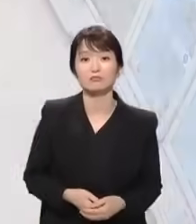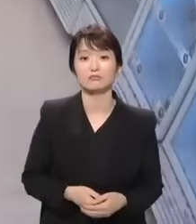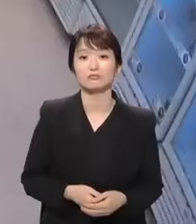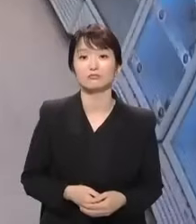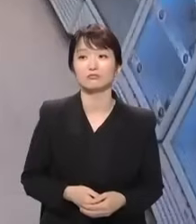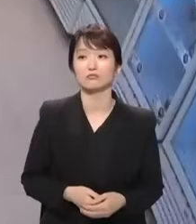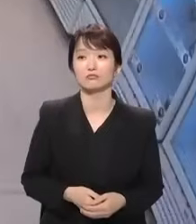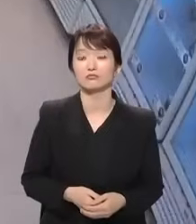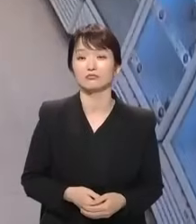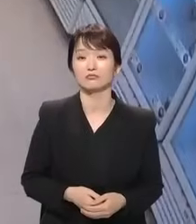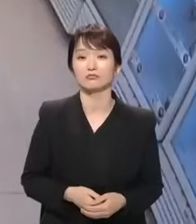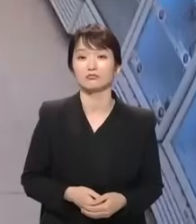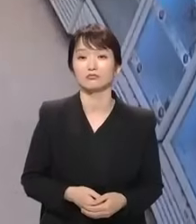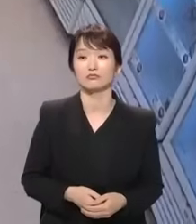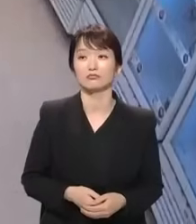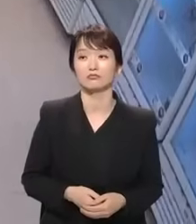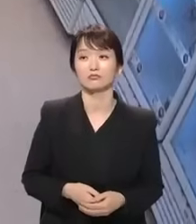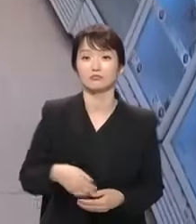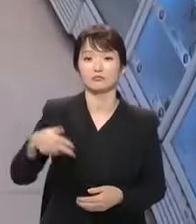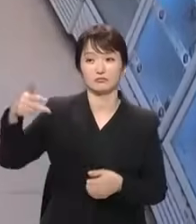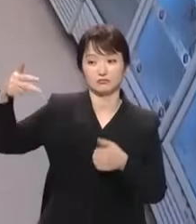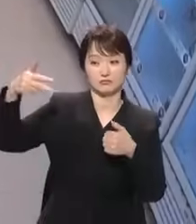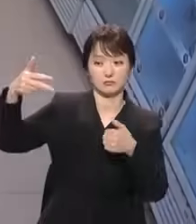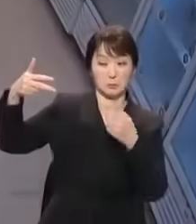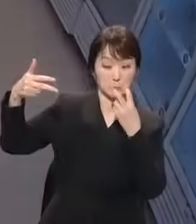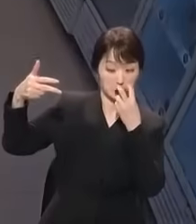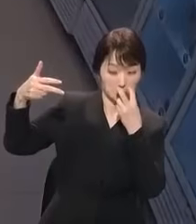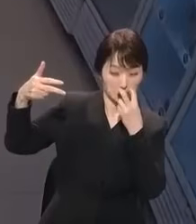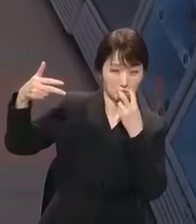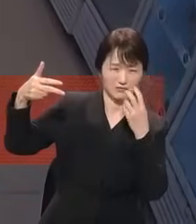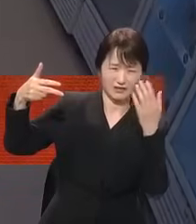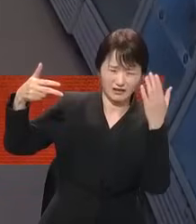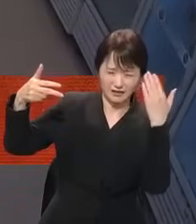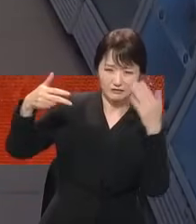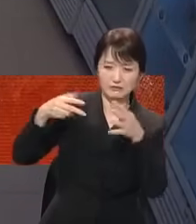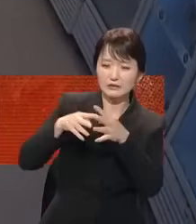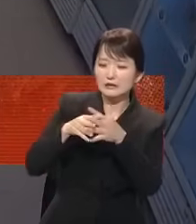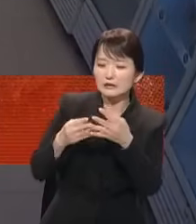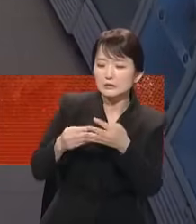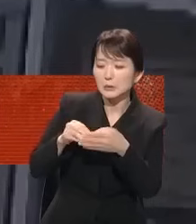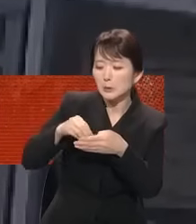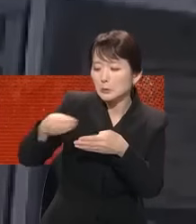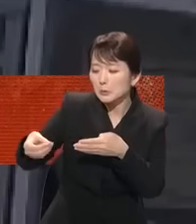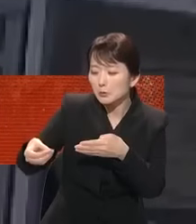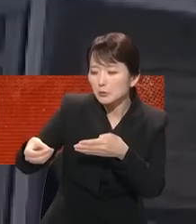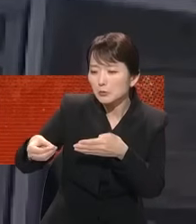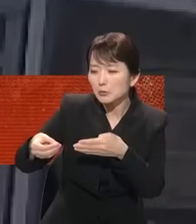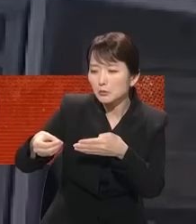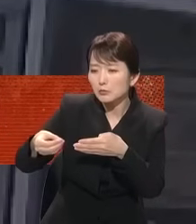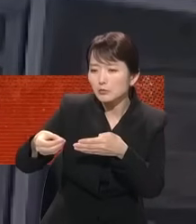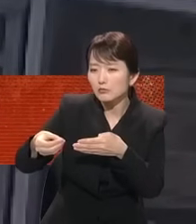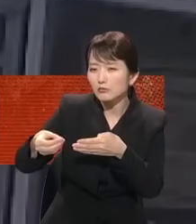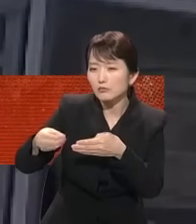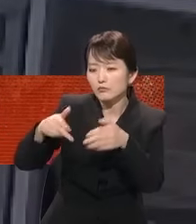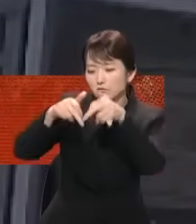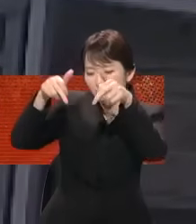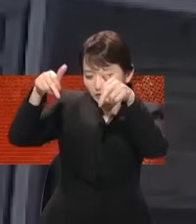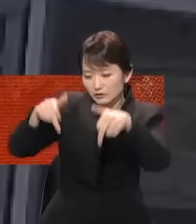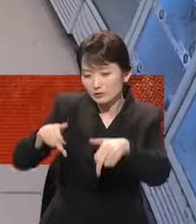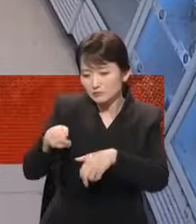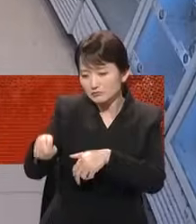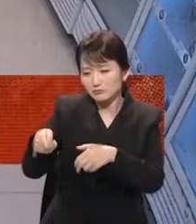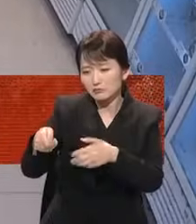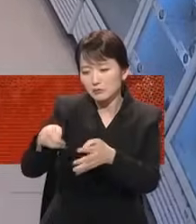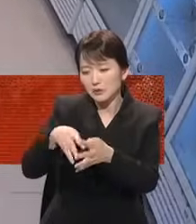가버립니다. 세상에. 저 와중에 CCTV 살피고 옛날 영수증 꺼내서 키오스크에서 뽑는 척하고 아유 머리 많이